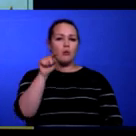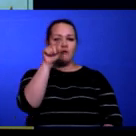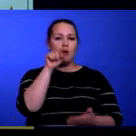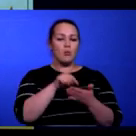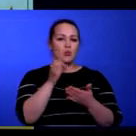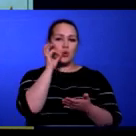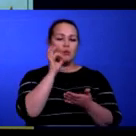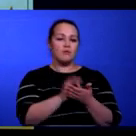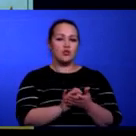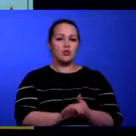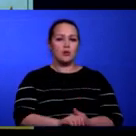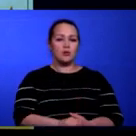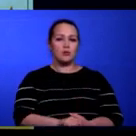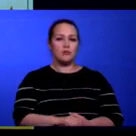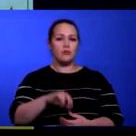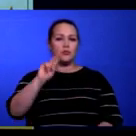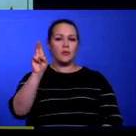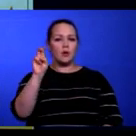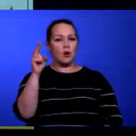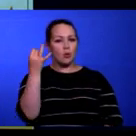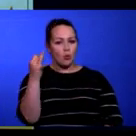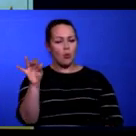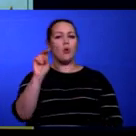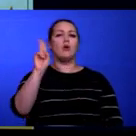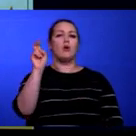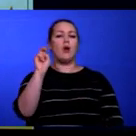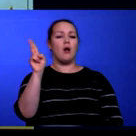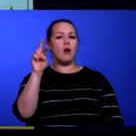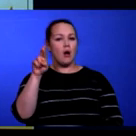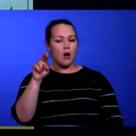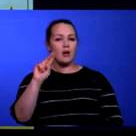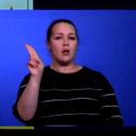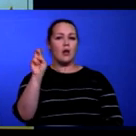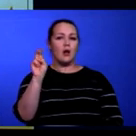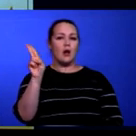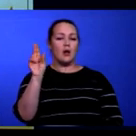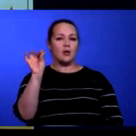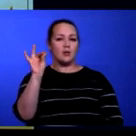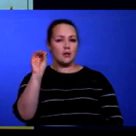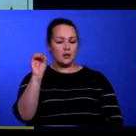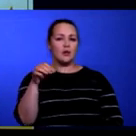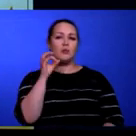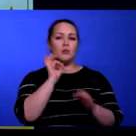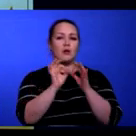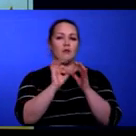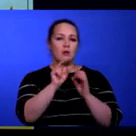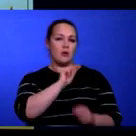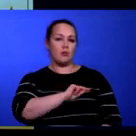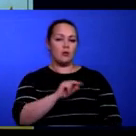на вопрос какой какая какие проверяемых работу до